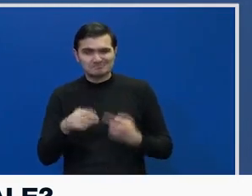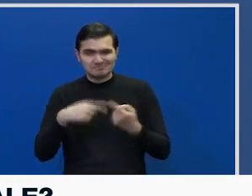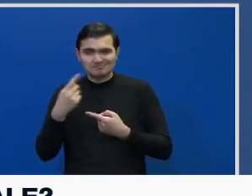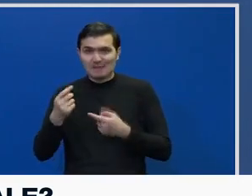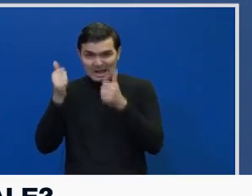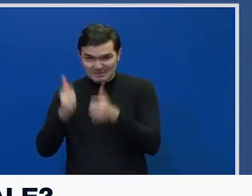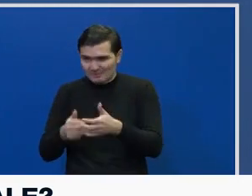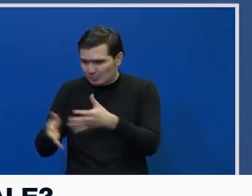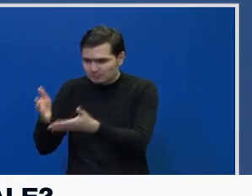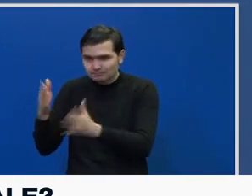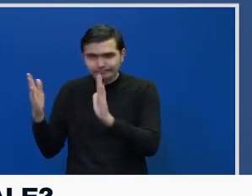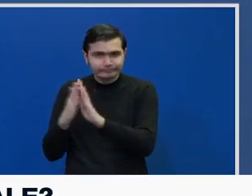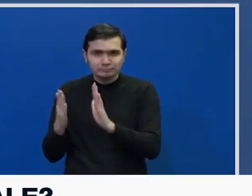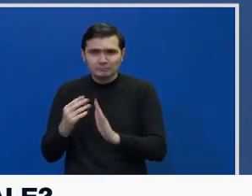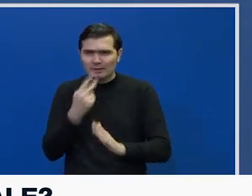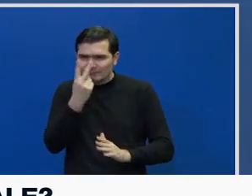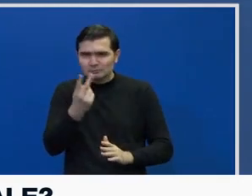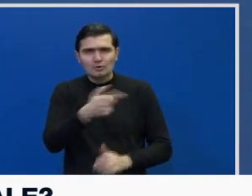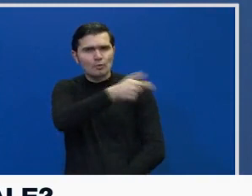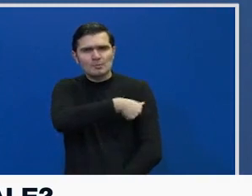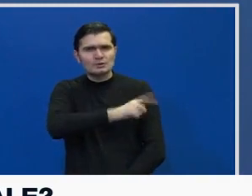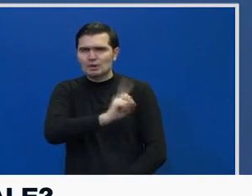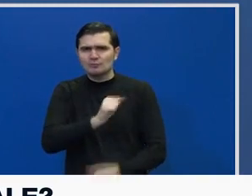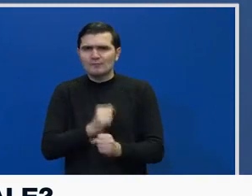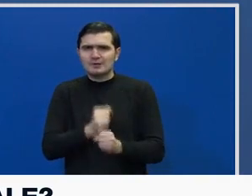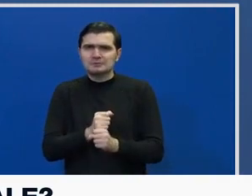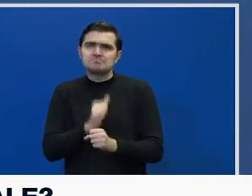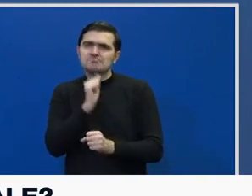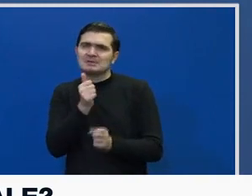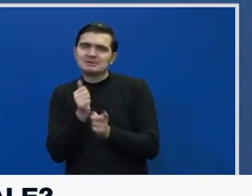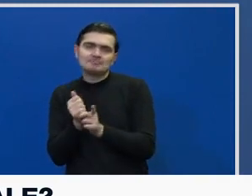mi-a dovedit că Comisia nu face nici la stânga, nici la dreapta.